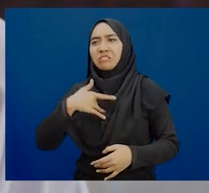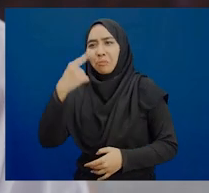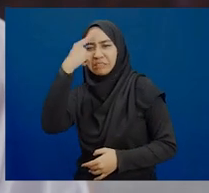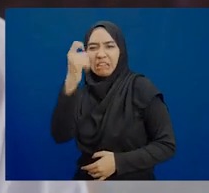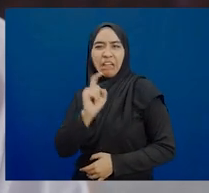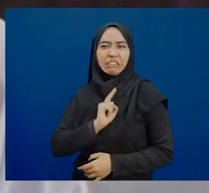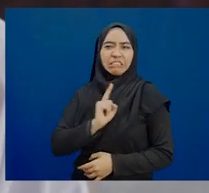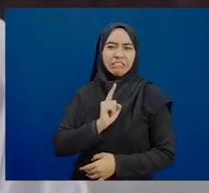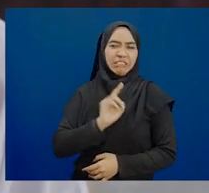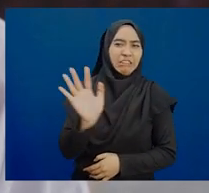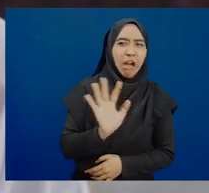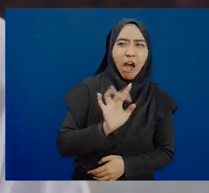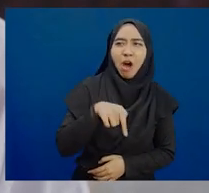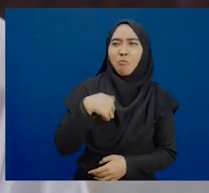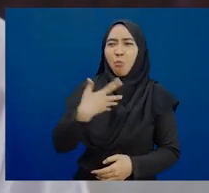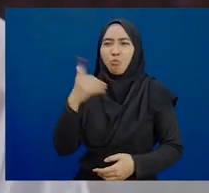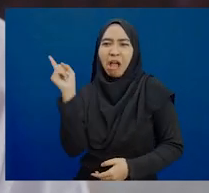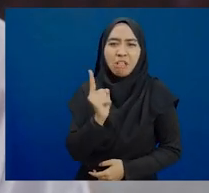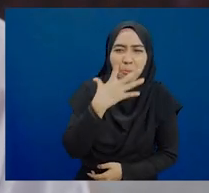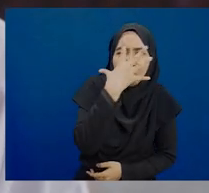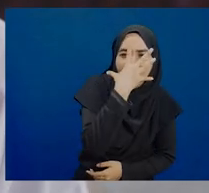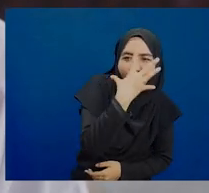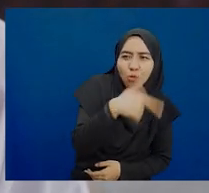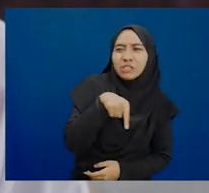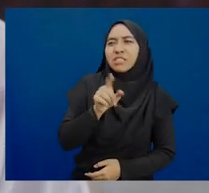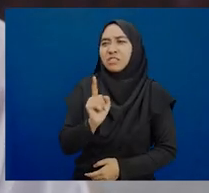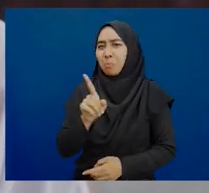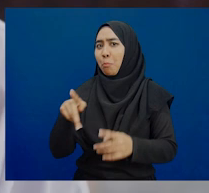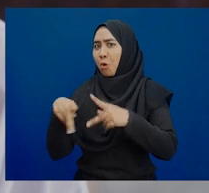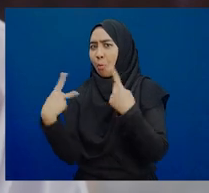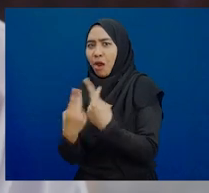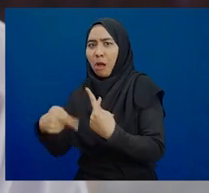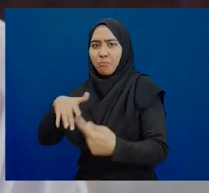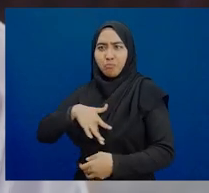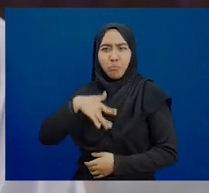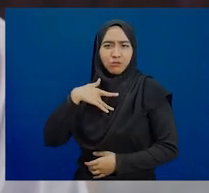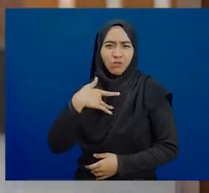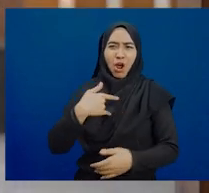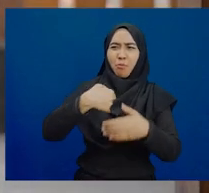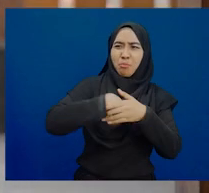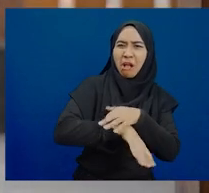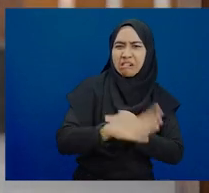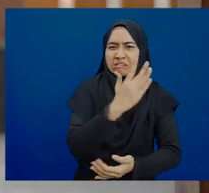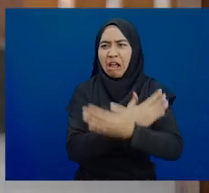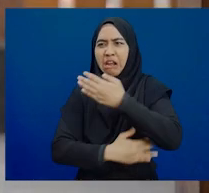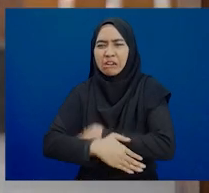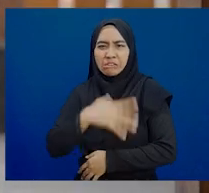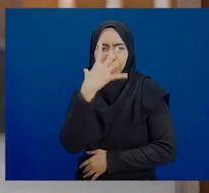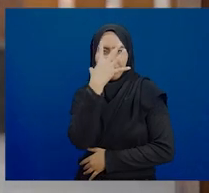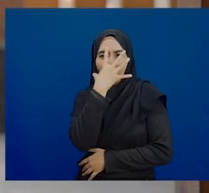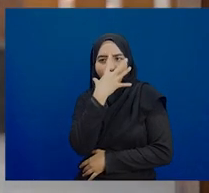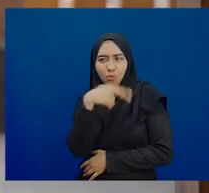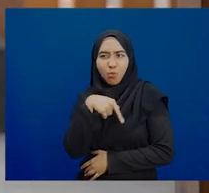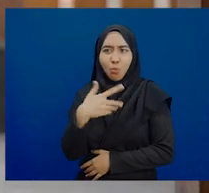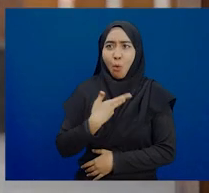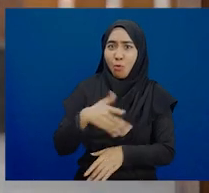kebanyakan minder, kebanyakan tidak mau datang atau kumpul. Memang kebanyakan ada kan dari pihak dari keluarga, ada yang itu yang